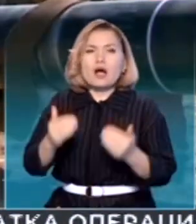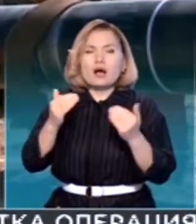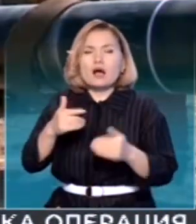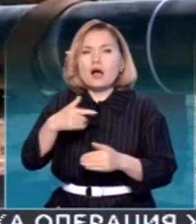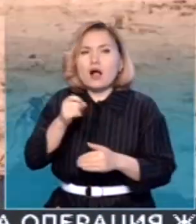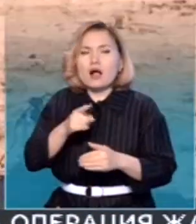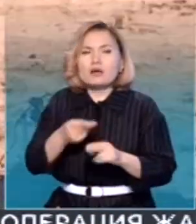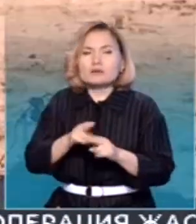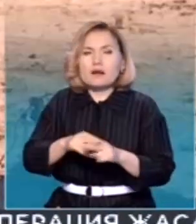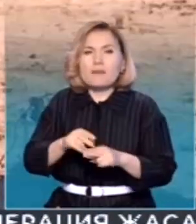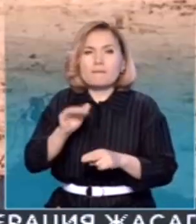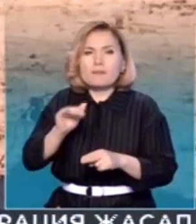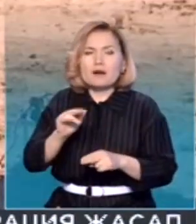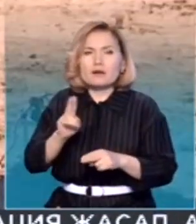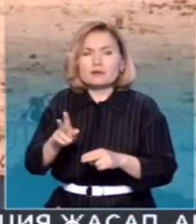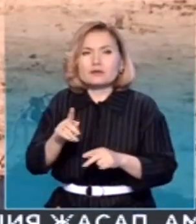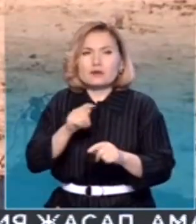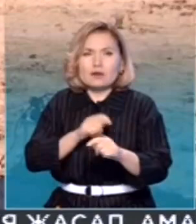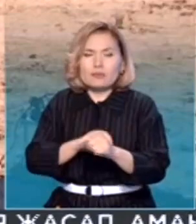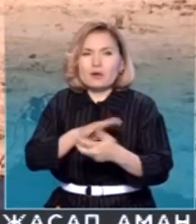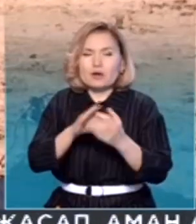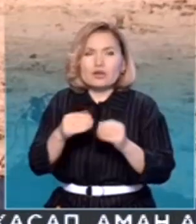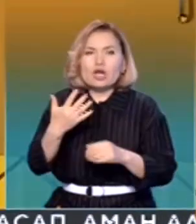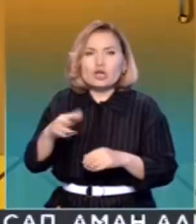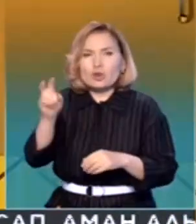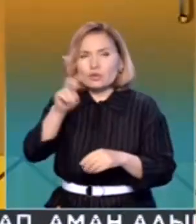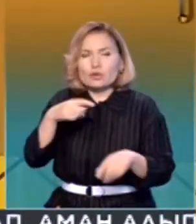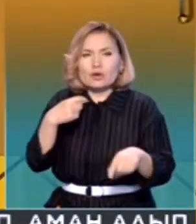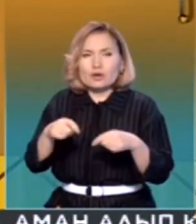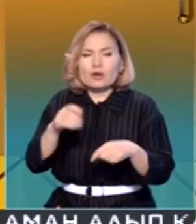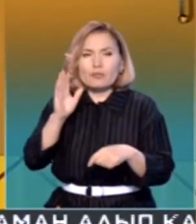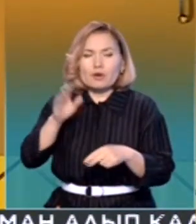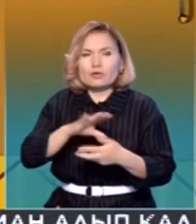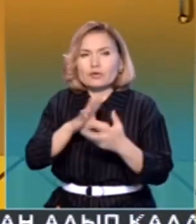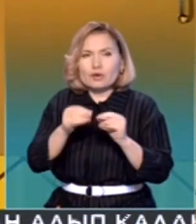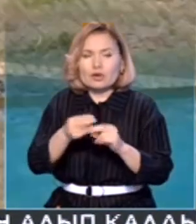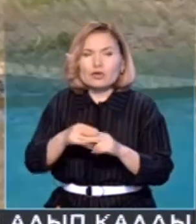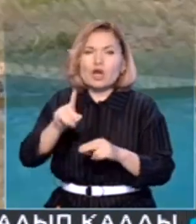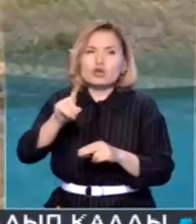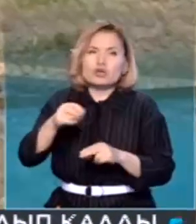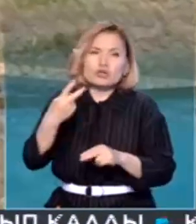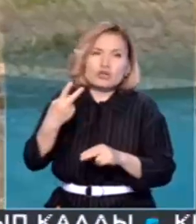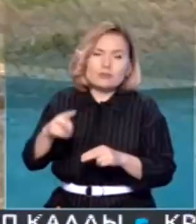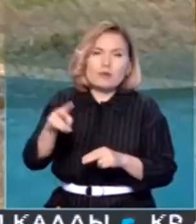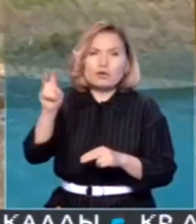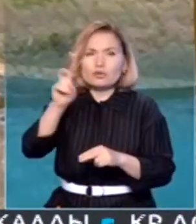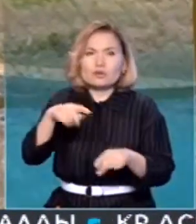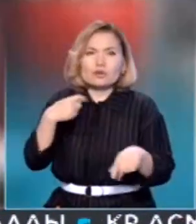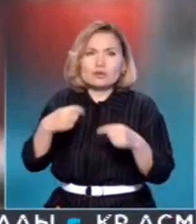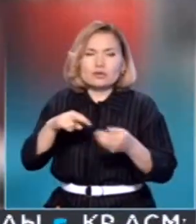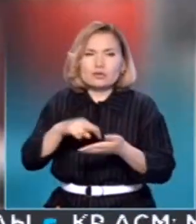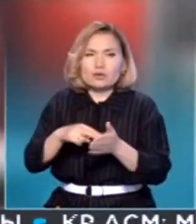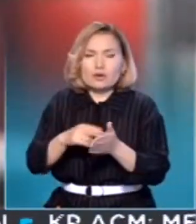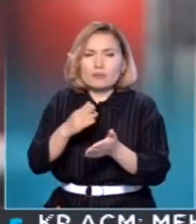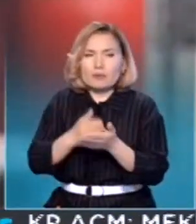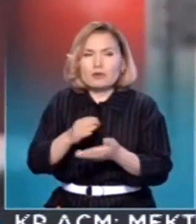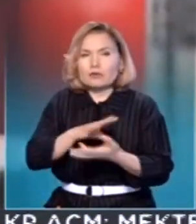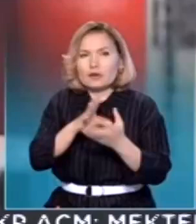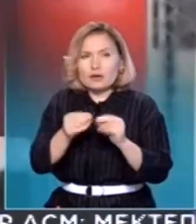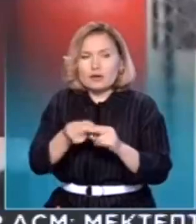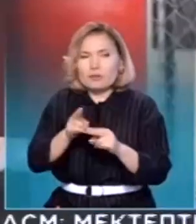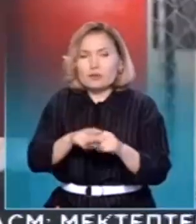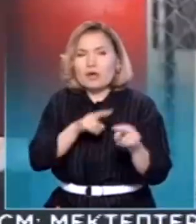көгілдір отының 1000 текше метр орташа есеппен $50 сатылып жатыр. Болашақта оны 100-120 долларға дейін жеткізу жоспарланған. Өйткені